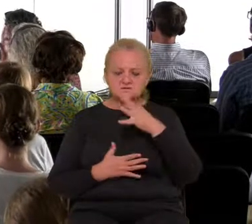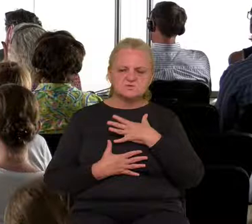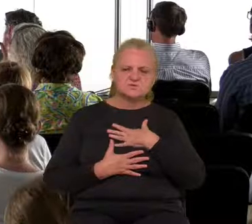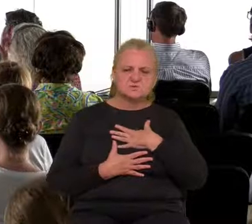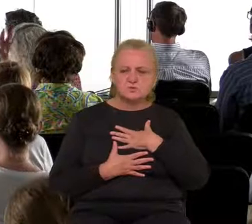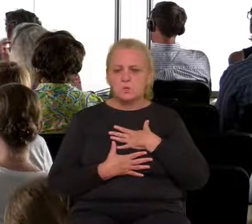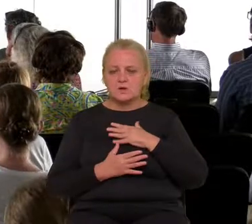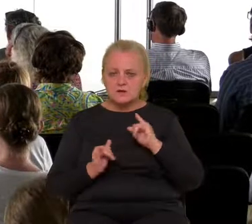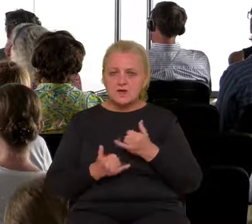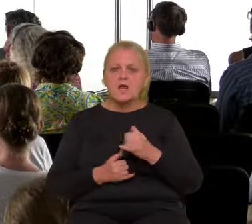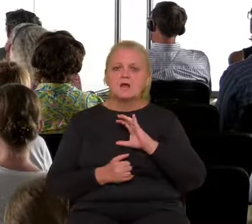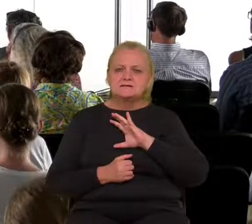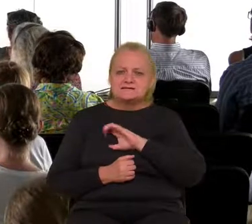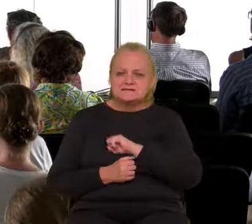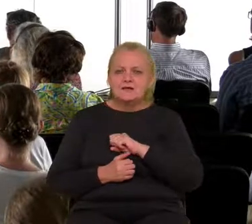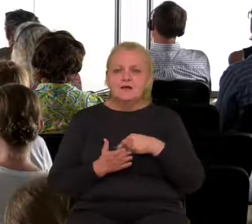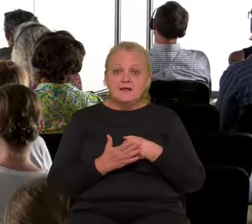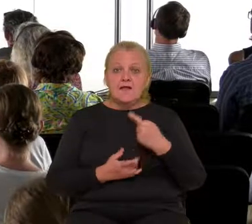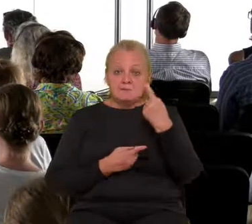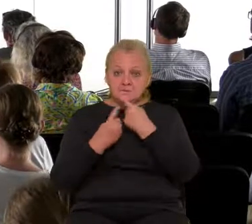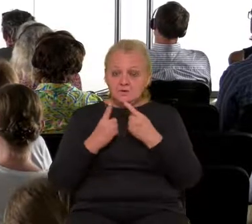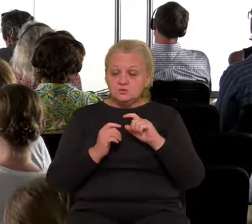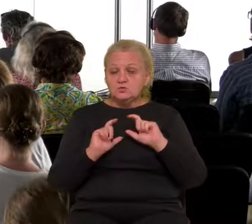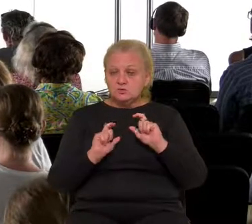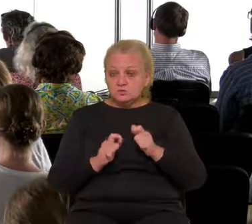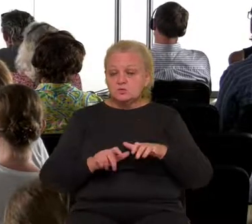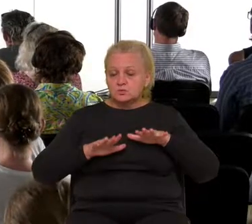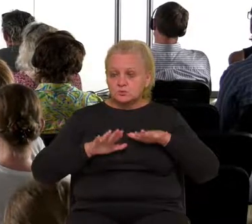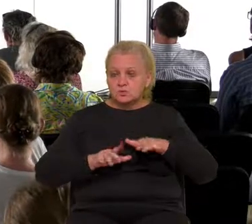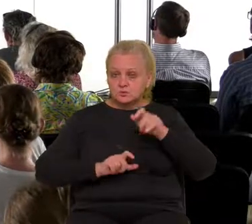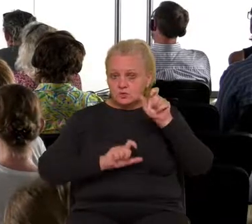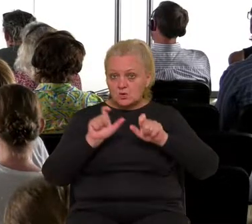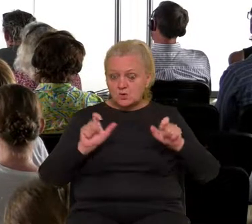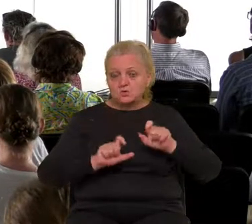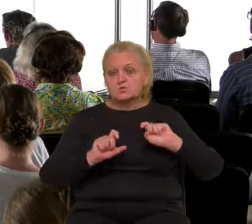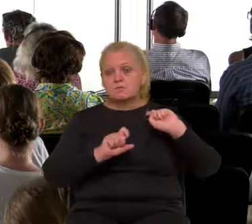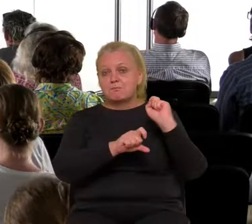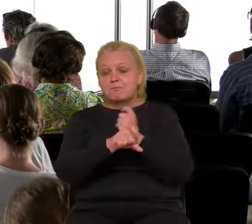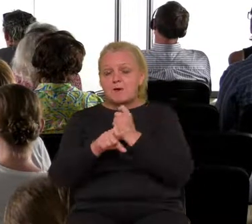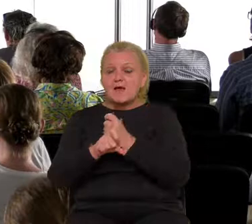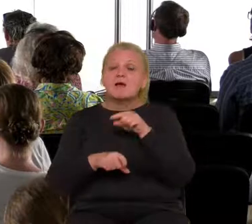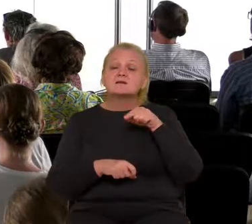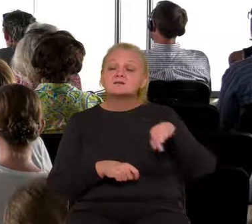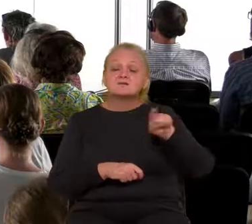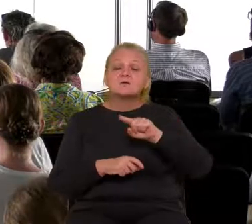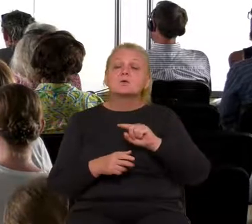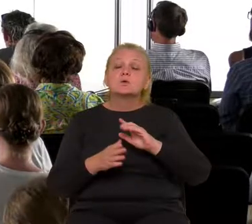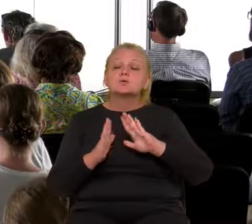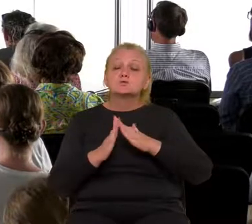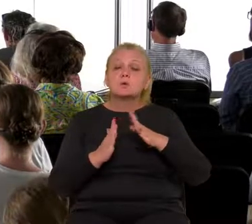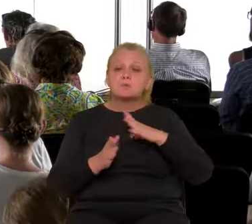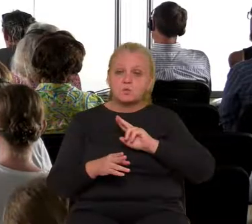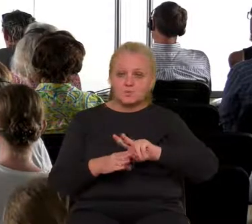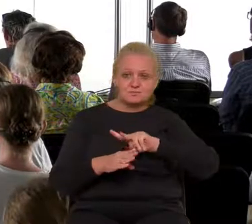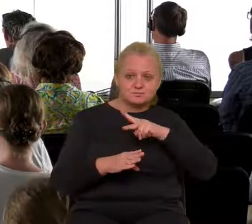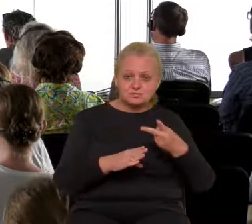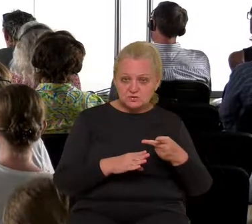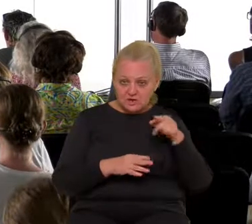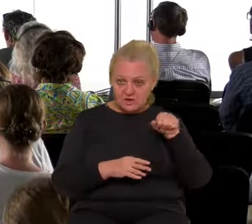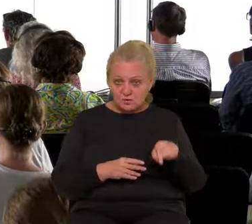i zastanawiam się, na pewno wielu ludzi w krajach, w których książka była tłumaczona,